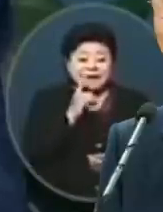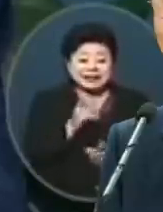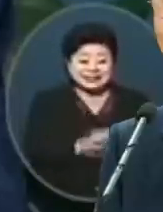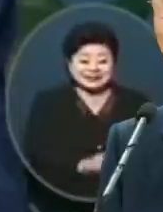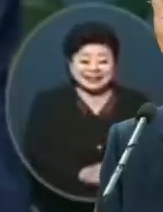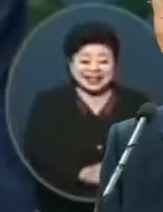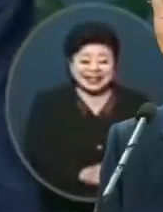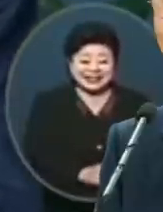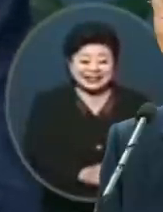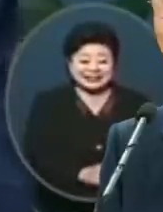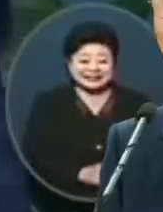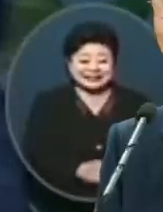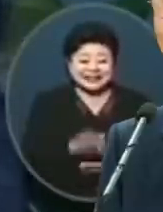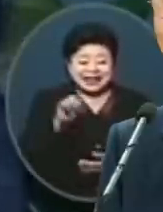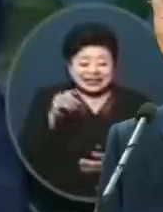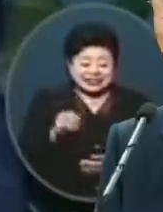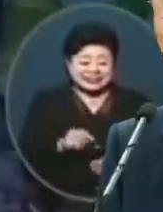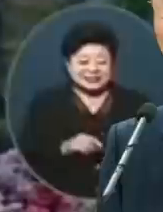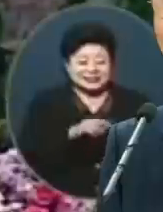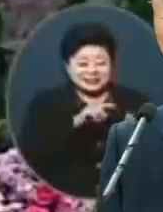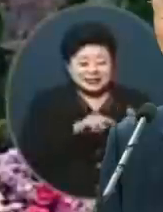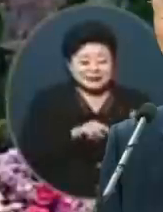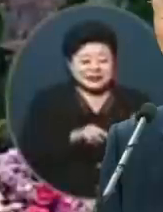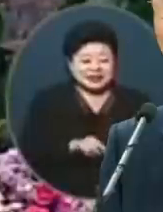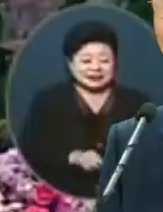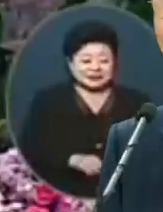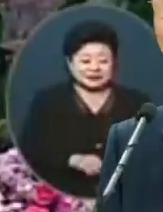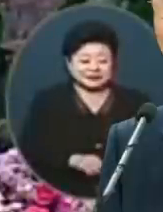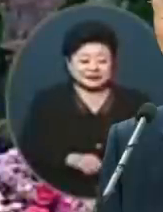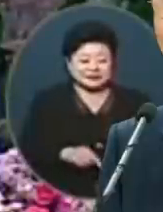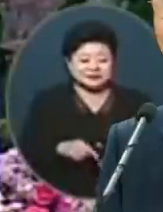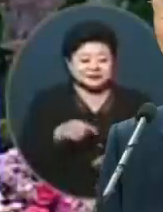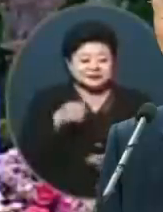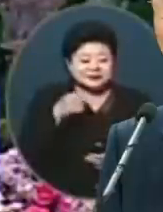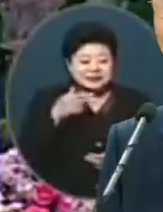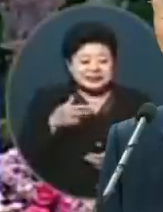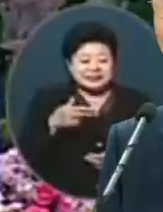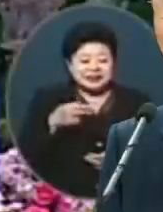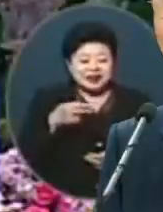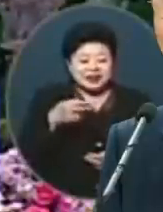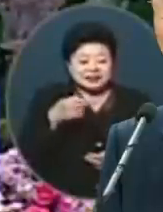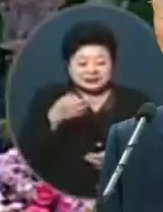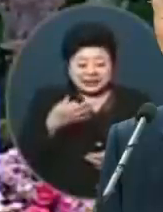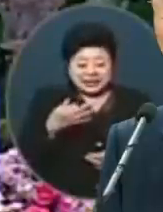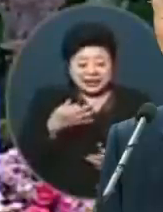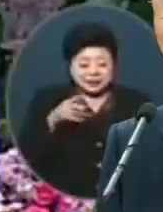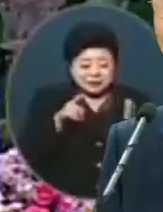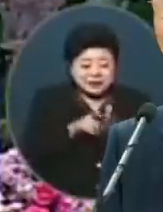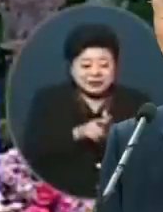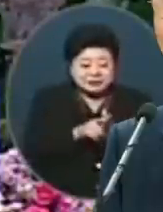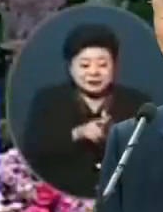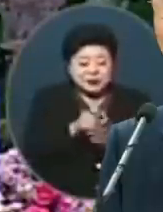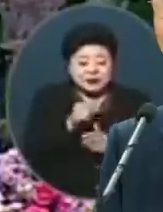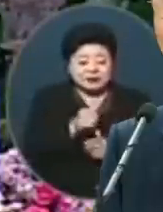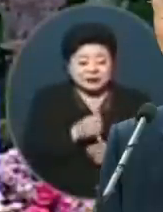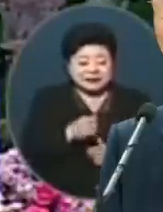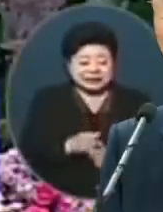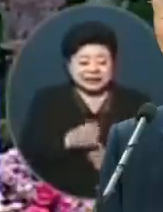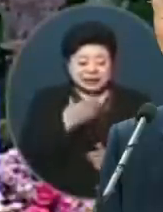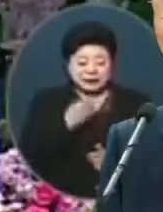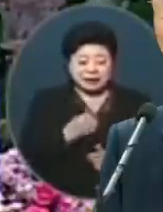말씀하셨습니다. 갈라디아서 3장 7절로 14절에 보면 그런즉 믿음으로 말미암은 자들은 아브라함의 자손인 줄